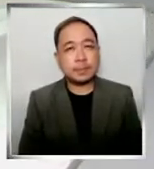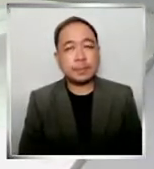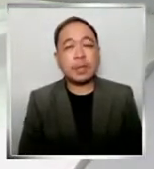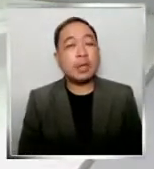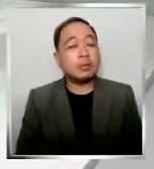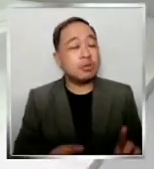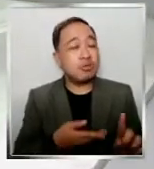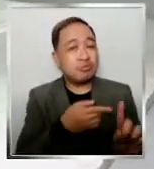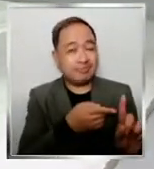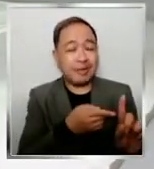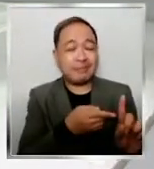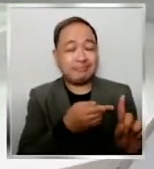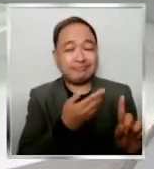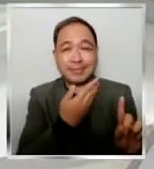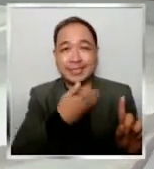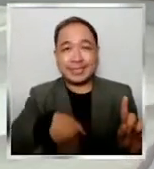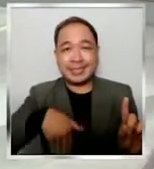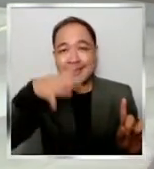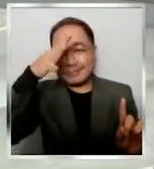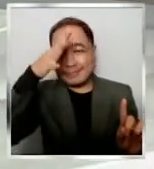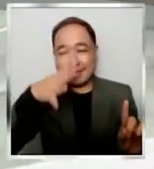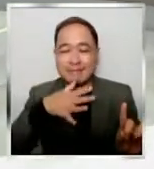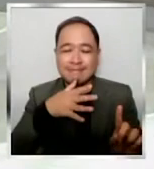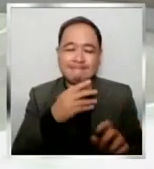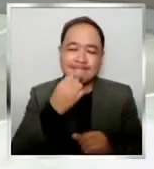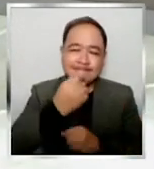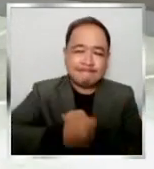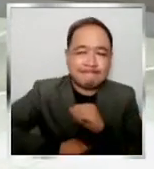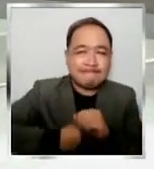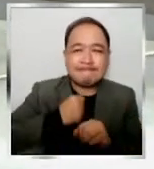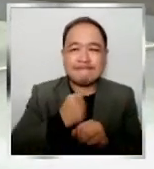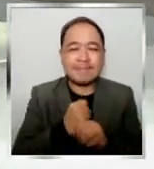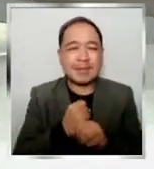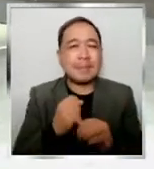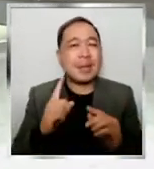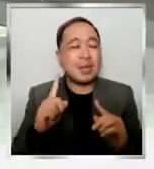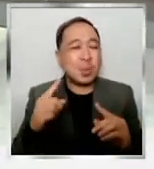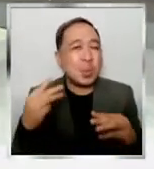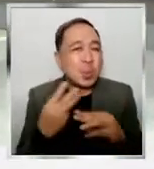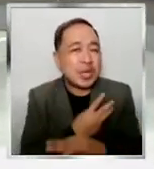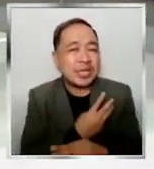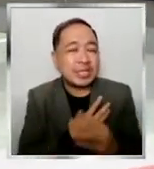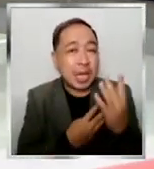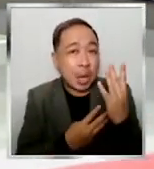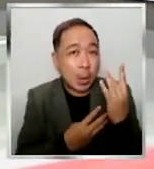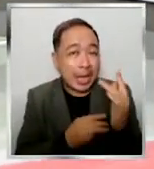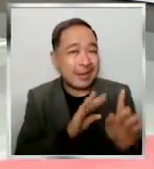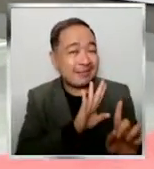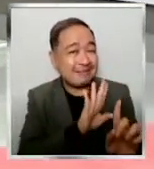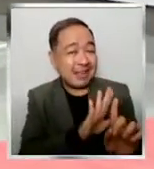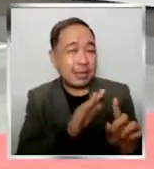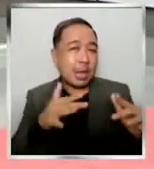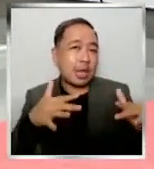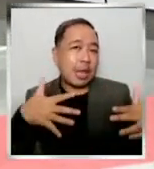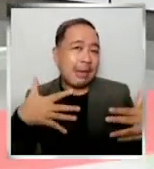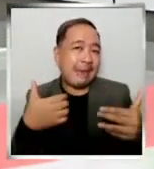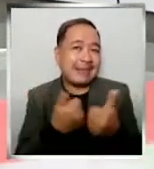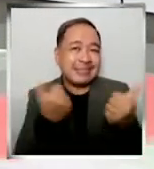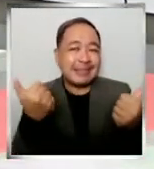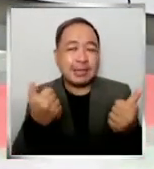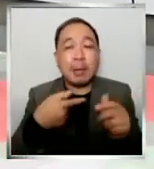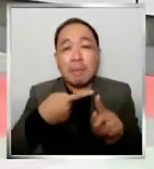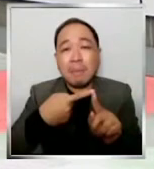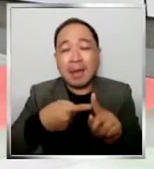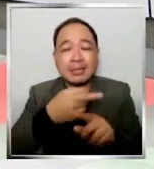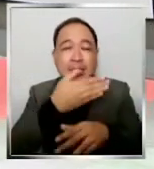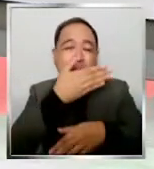lalo pang bumigat ng maaksidente at maputulan ng binti ang single mom na nakilala po namin sa Maynila. Nahinto siya sa pagtatrabaho